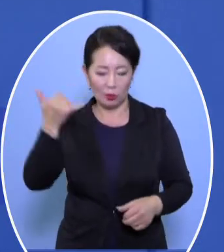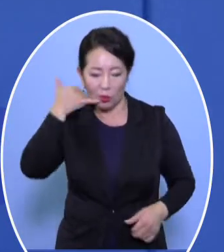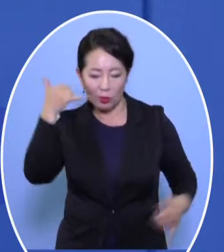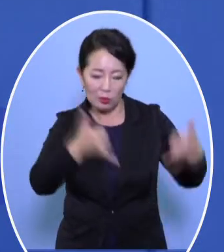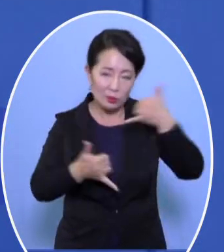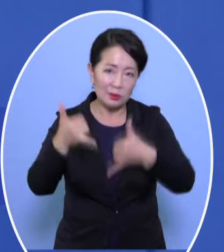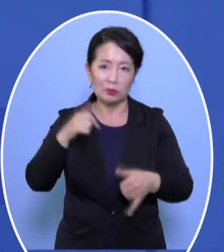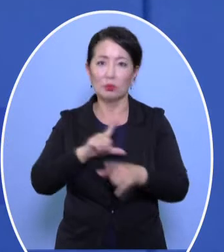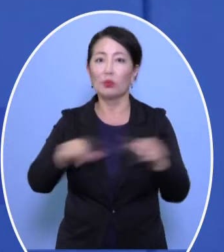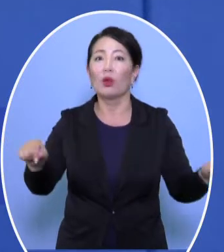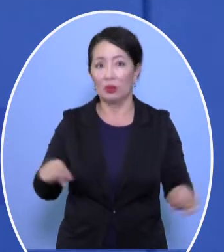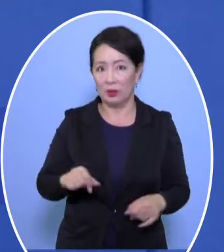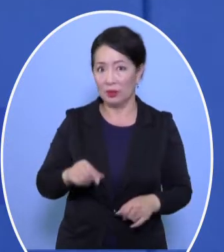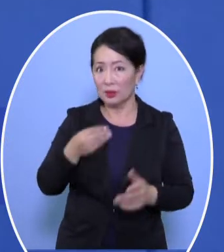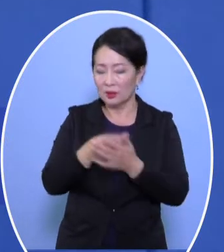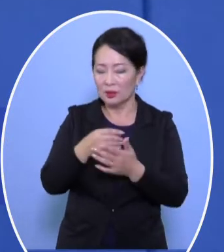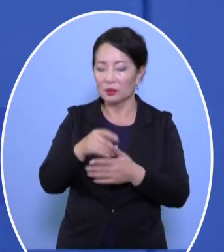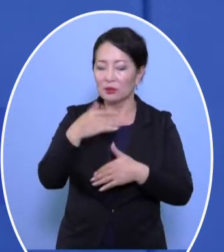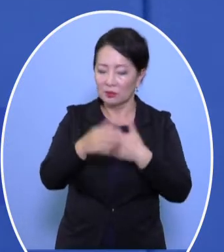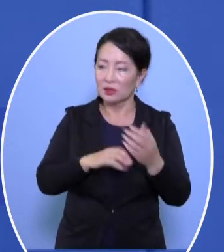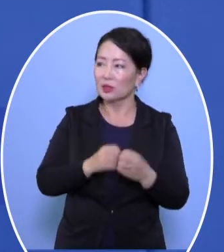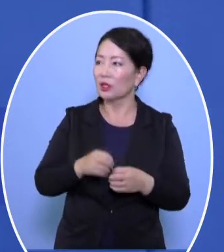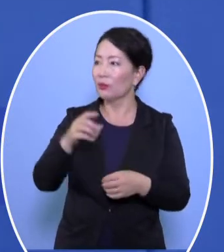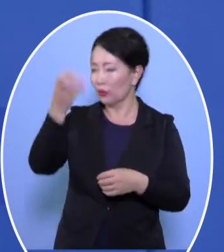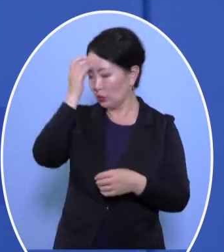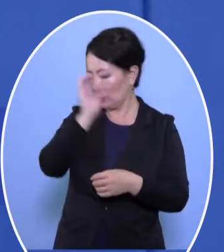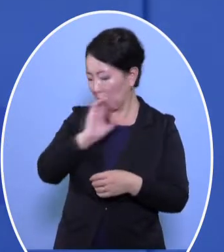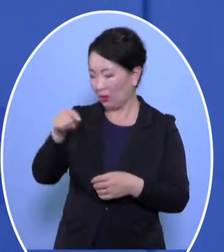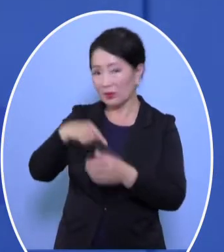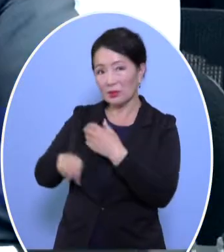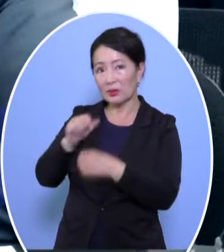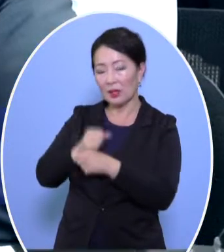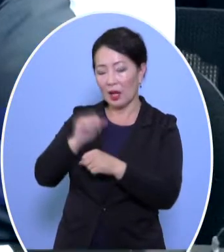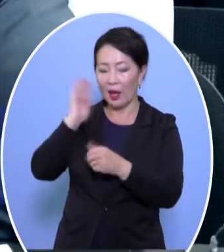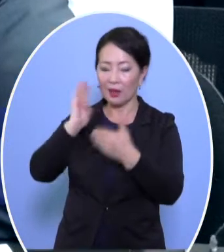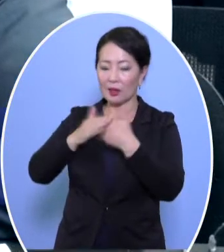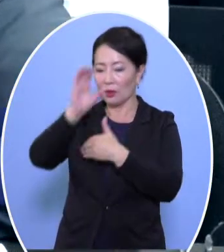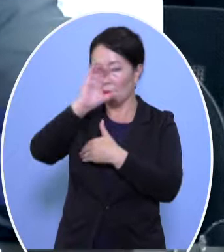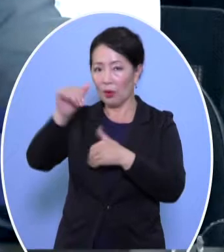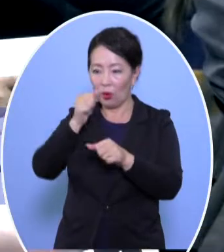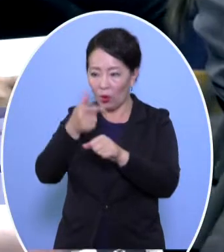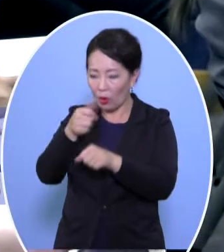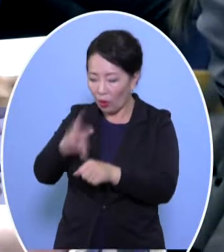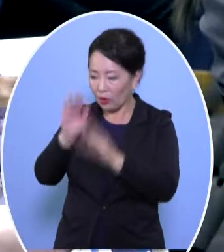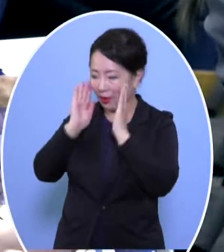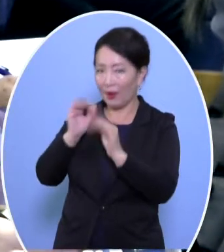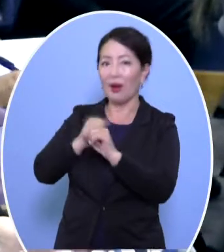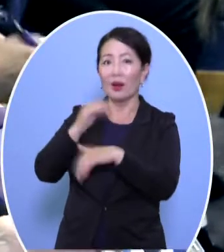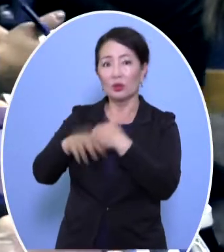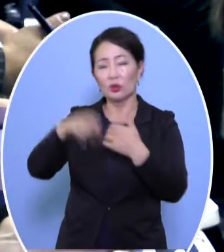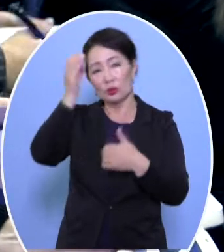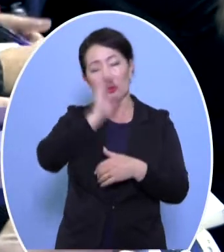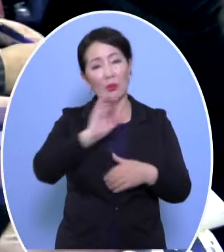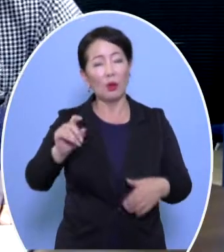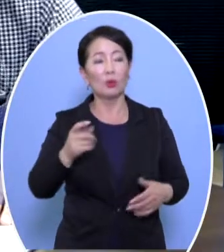залгахаа болооч юм тий. Энэ үүднээс юм зөвлөмж авч байгаа. Төрийн албан хаагч нар дээр авдаг хүмүүс газар одоо гол одоо анхаарлаа хандуулж байна. Төрийн албан